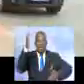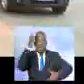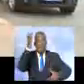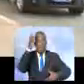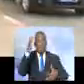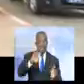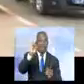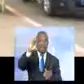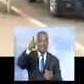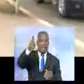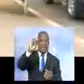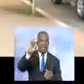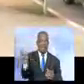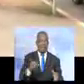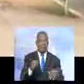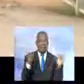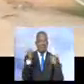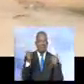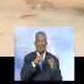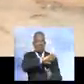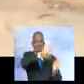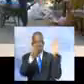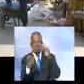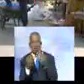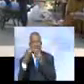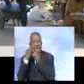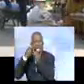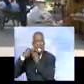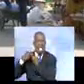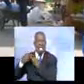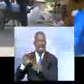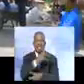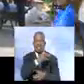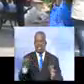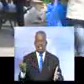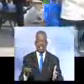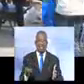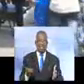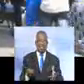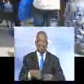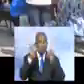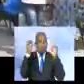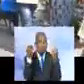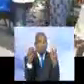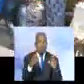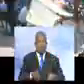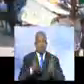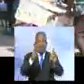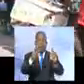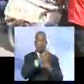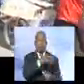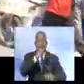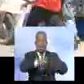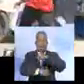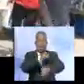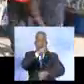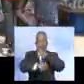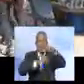de personnes concernées dans le monde, selon l'Organisation mondiale de la santé. Près de 80% des personnes souffrant